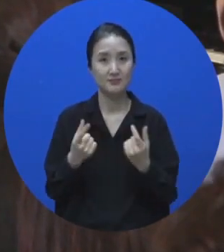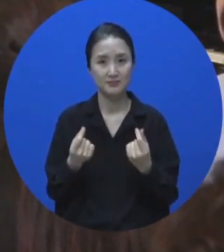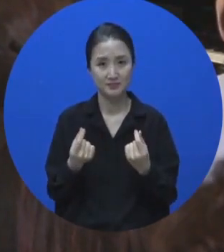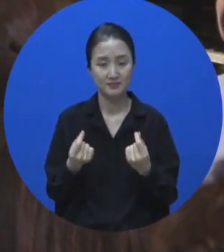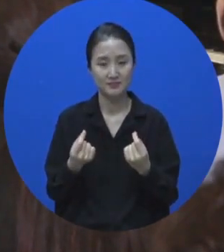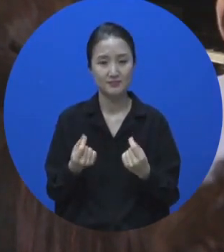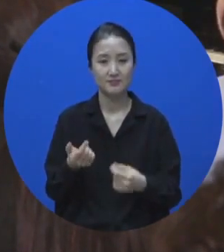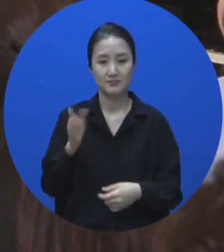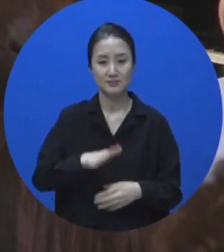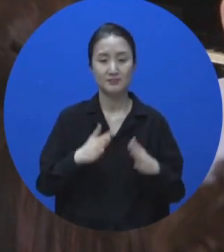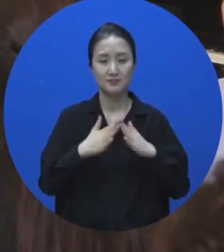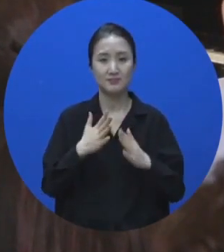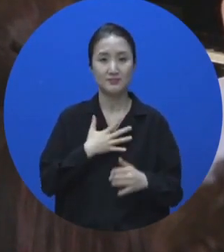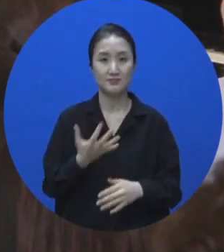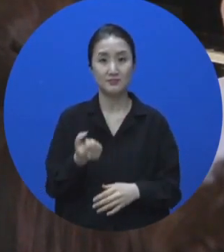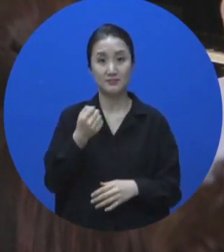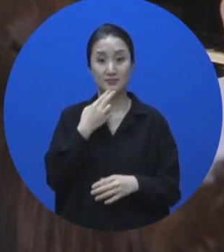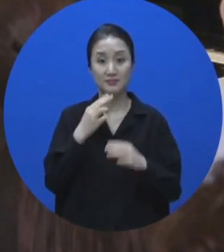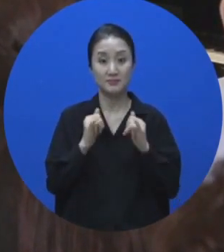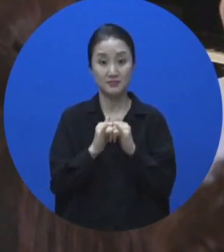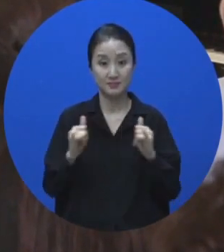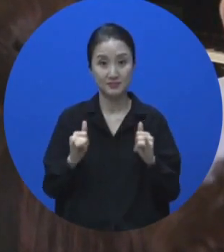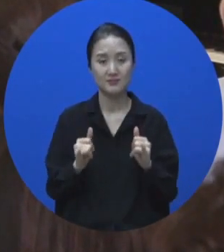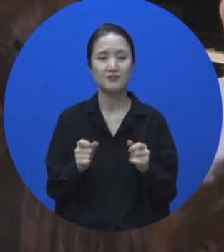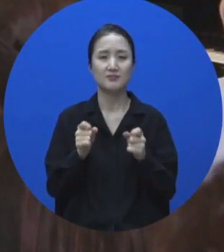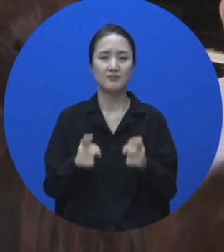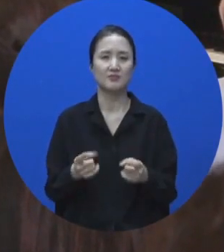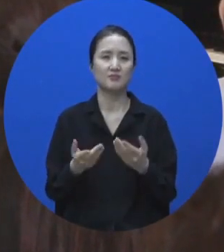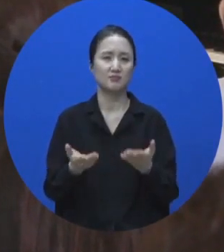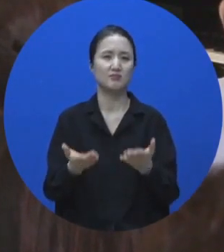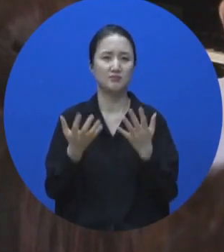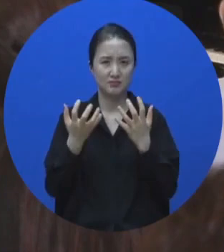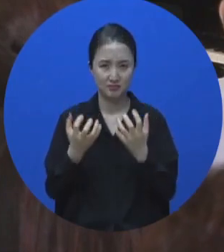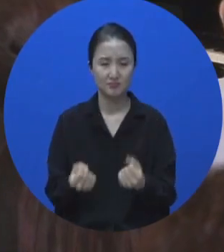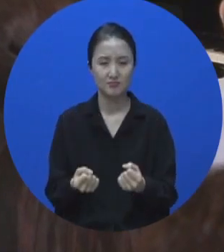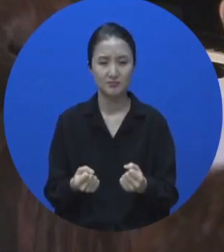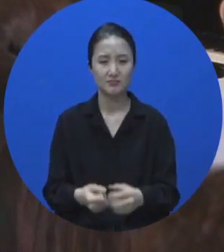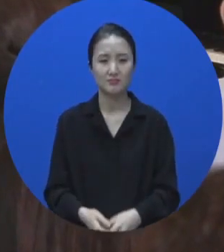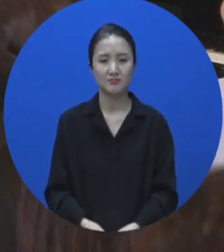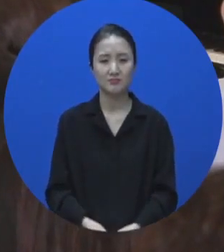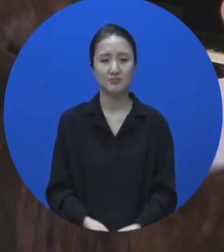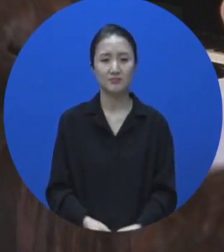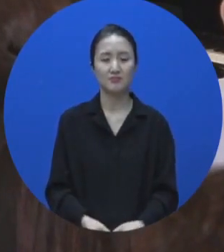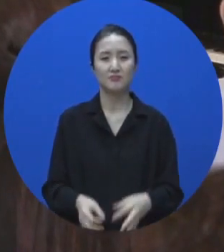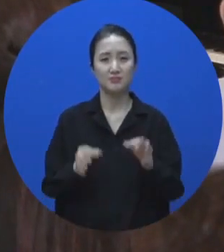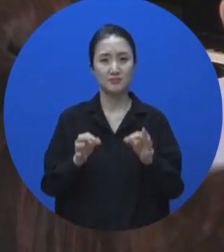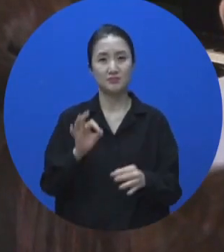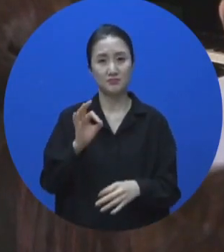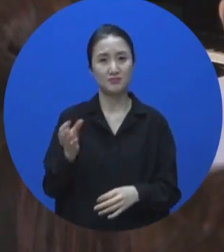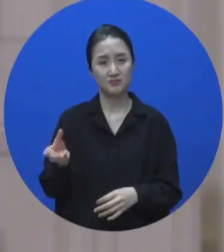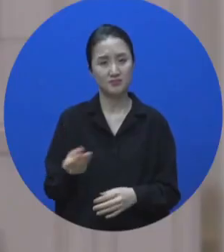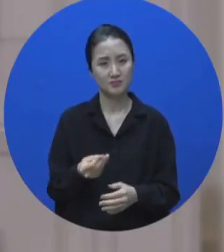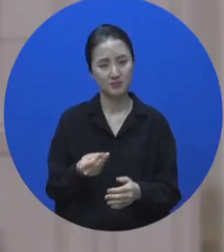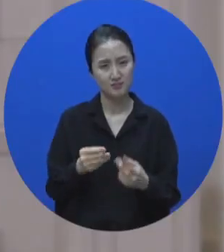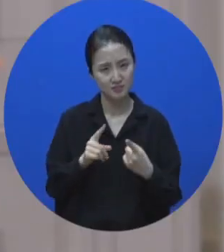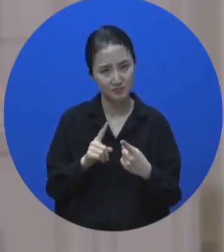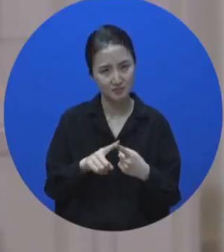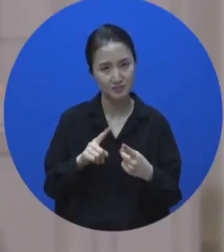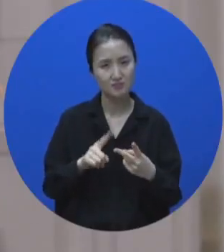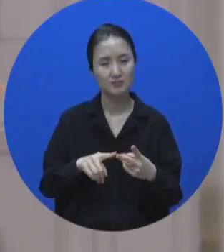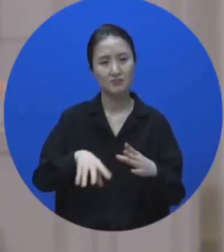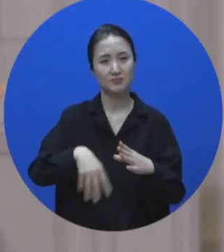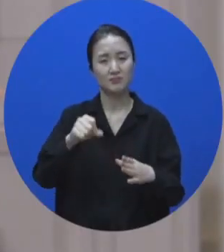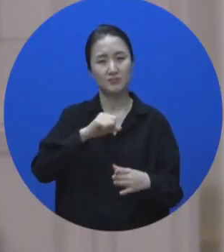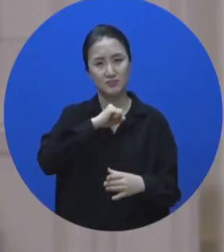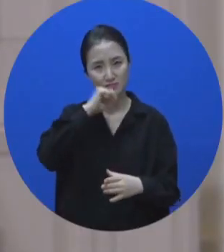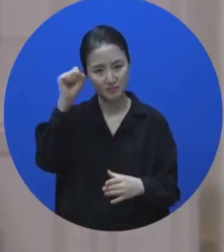무주택자 에요 그렇지만 지금 무주택자 에게 기회가 아주 많습니다 그런 것들은 대출의